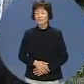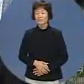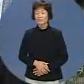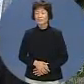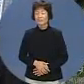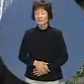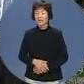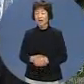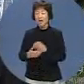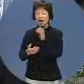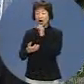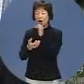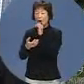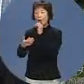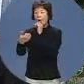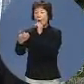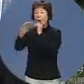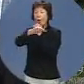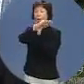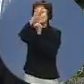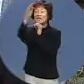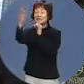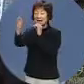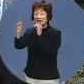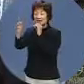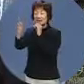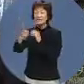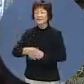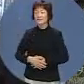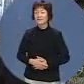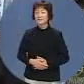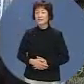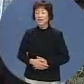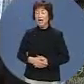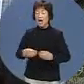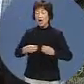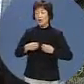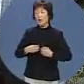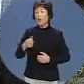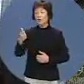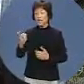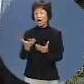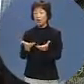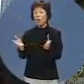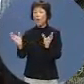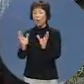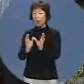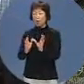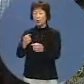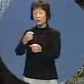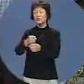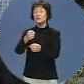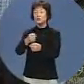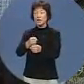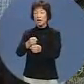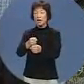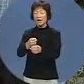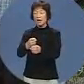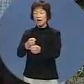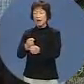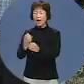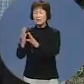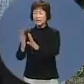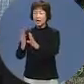地理的に近いこともあるけれども、大峰山にね、行者坑という坑を作って、坂